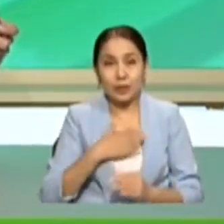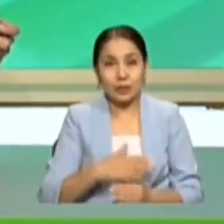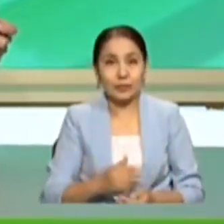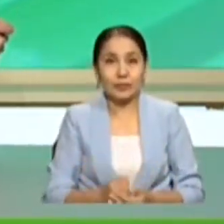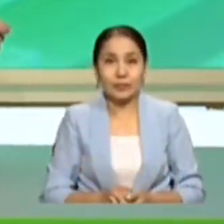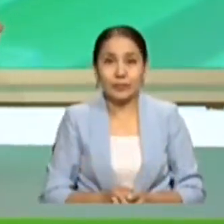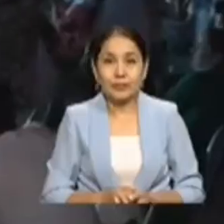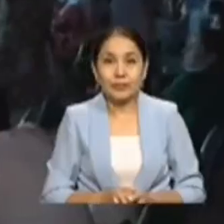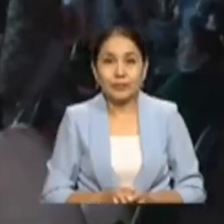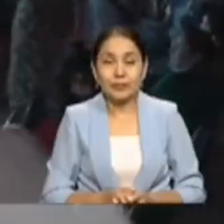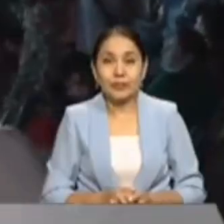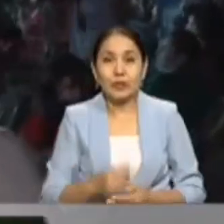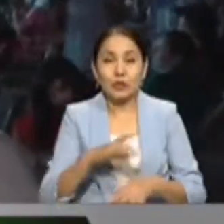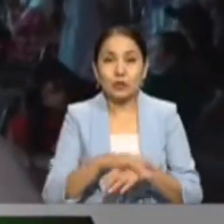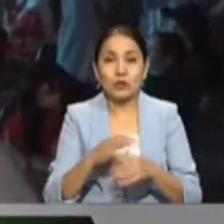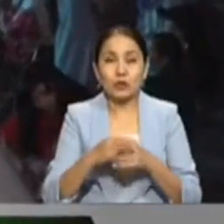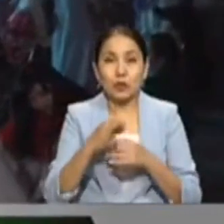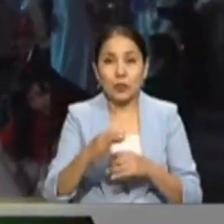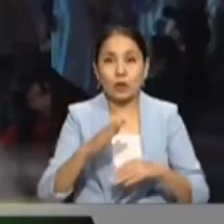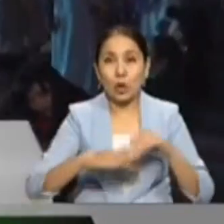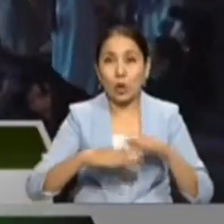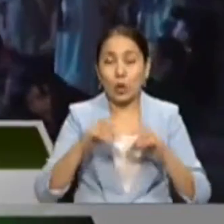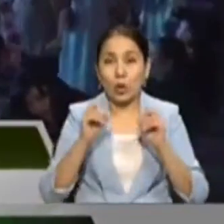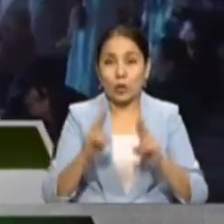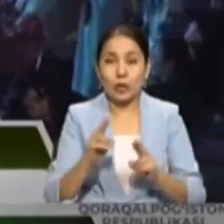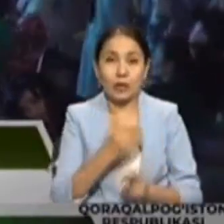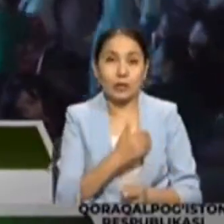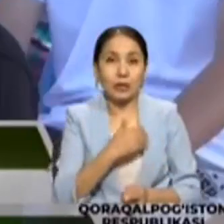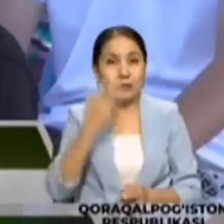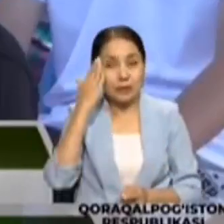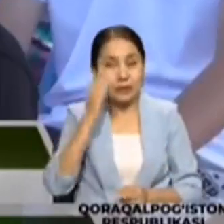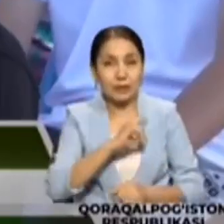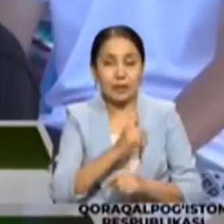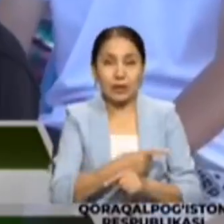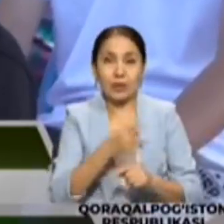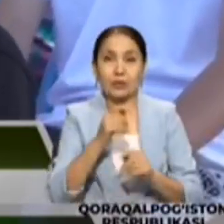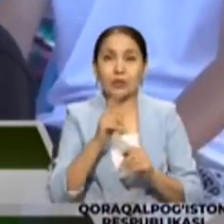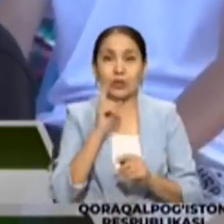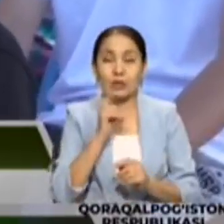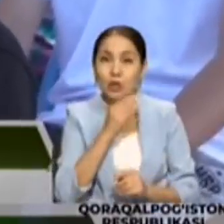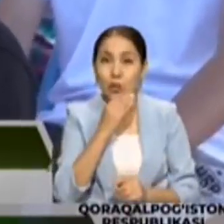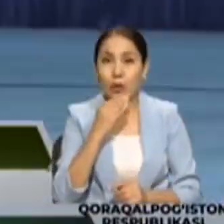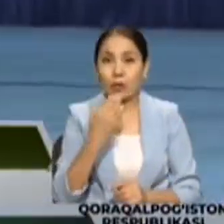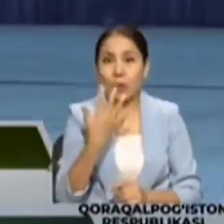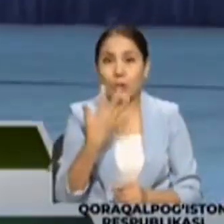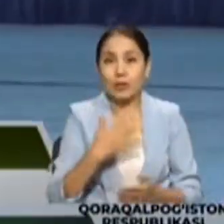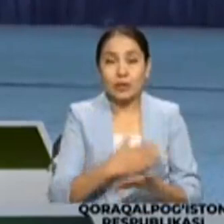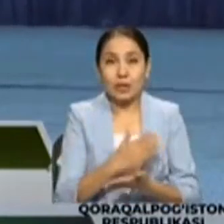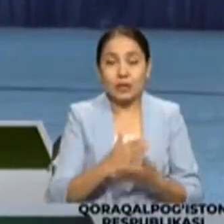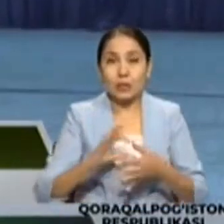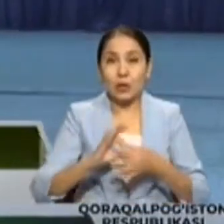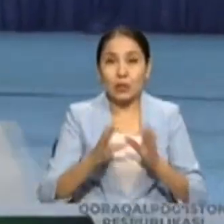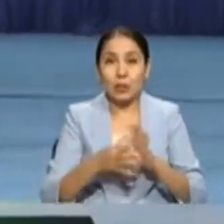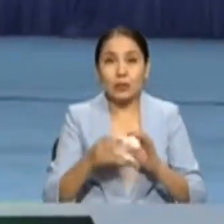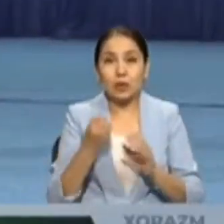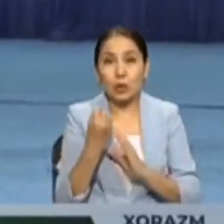etishdi. Toshkent tumanida hunar egallashga ishtiyoqi baland, iqtidorli, iste'dodli yoshlar ko'p ekan. Buni 5 tashabbus olimpiadasi